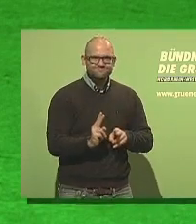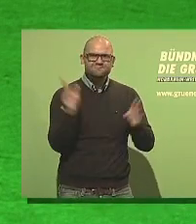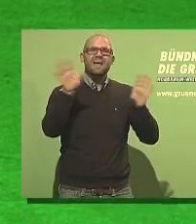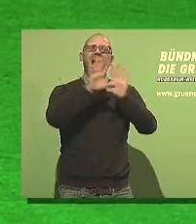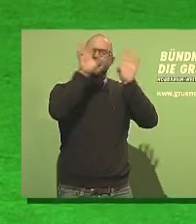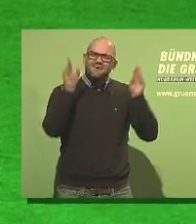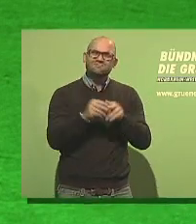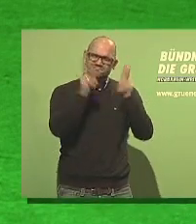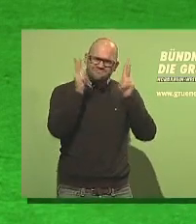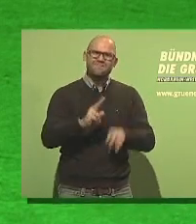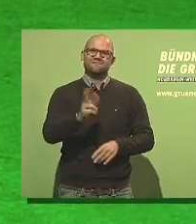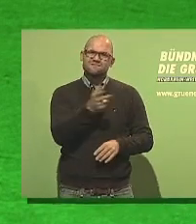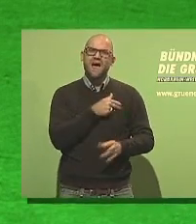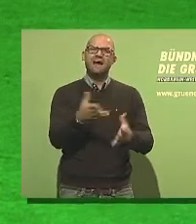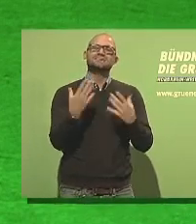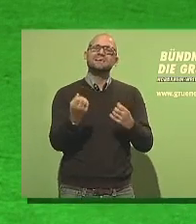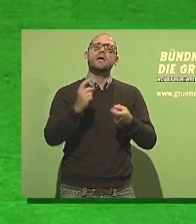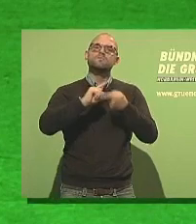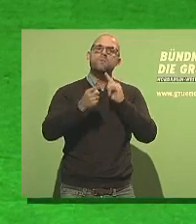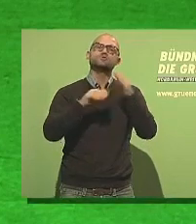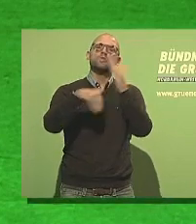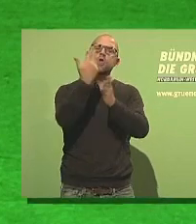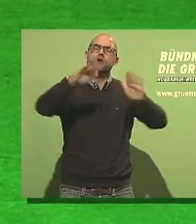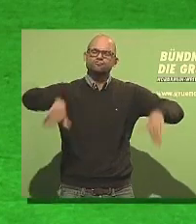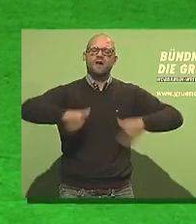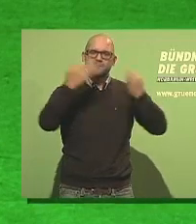einen echten sicherheitspolitischen Neustart.